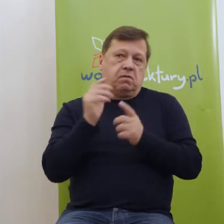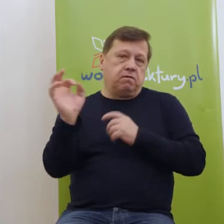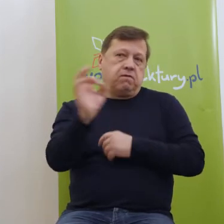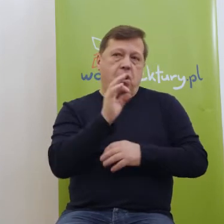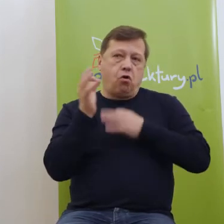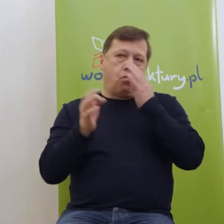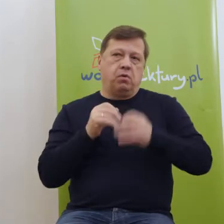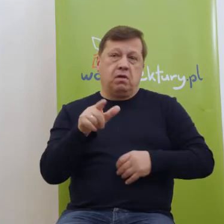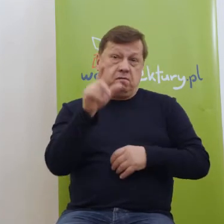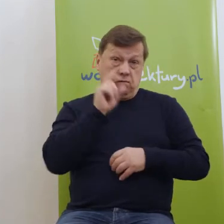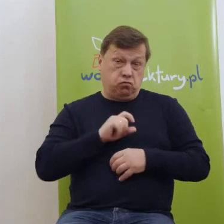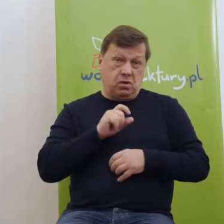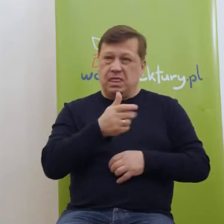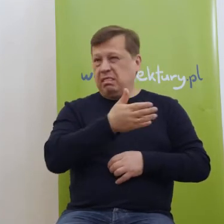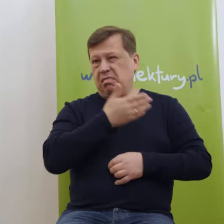nic złego.